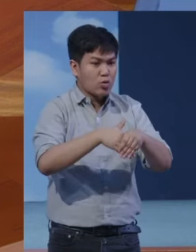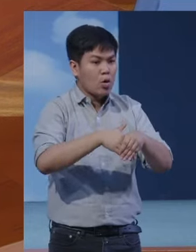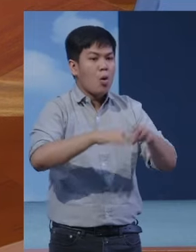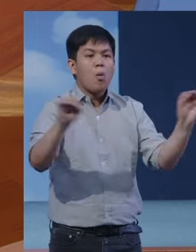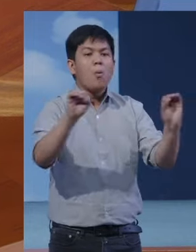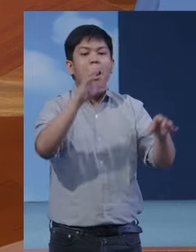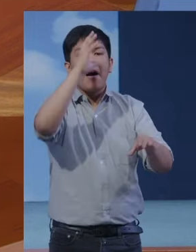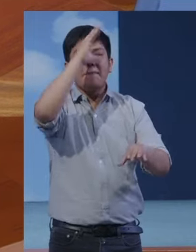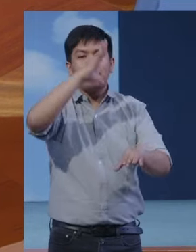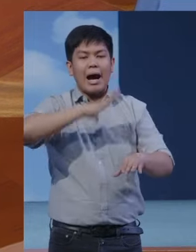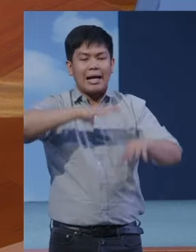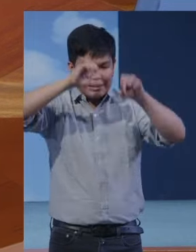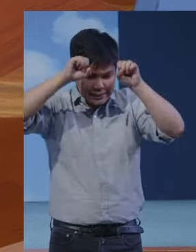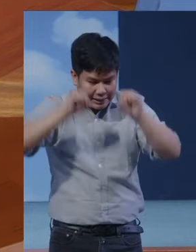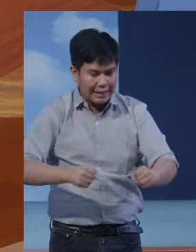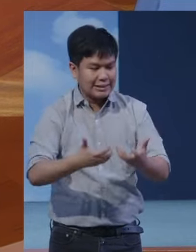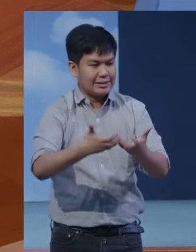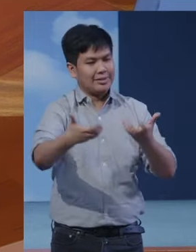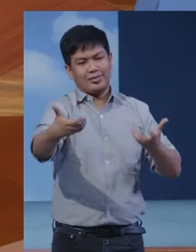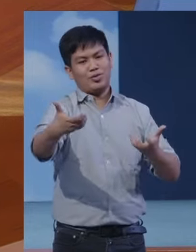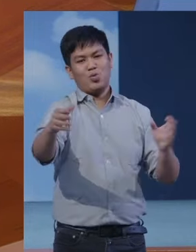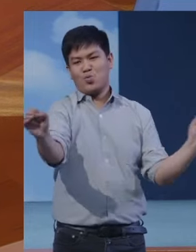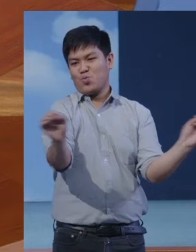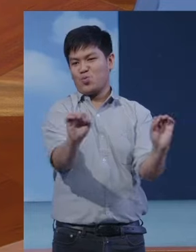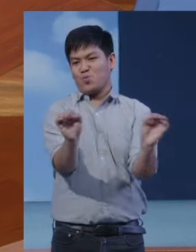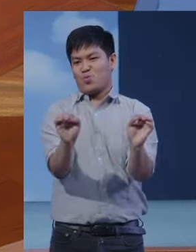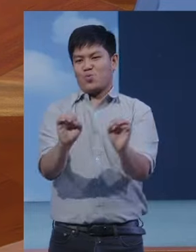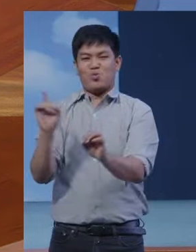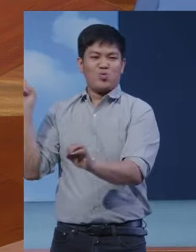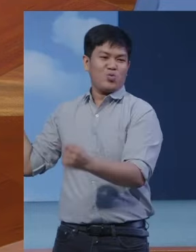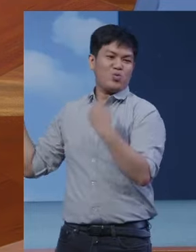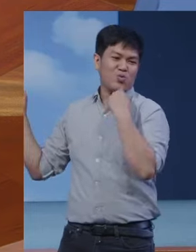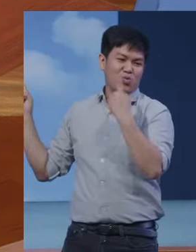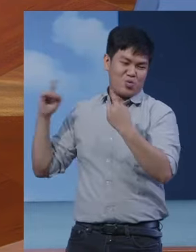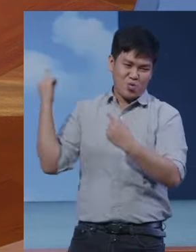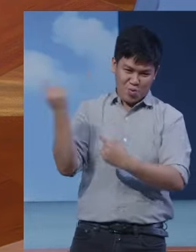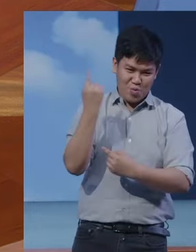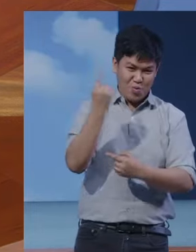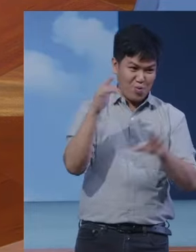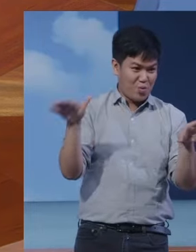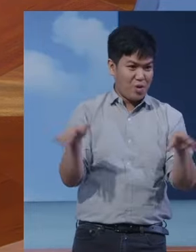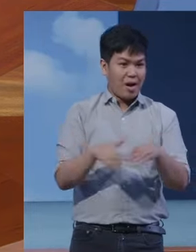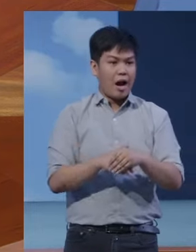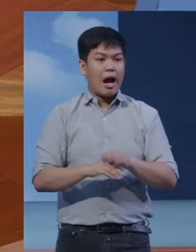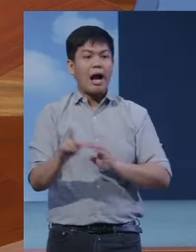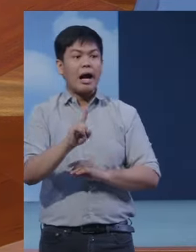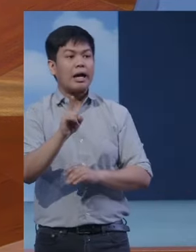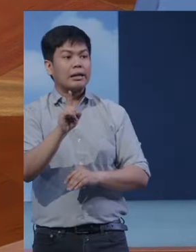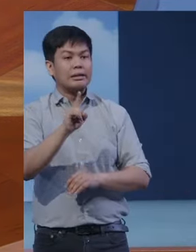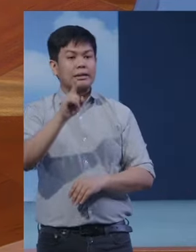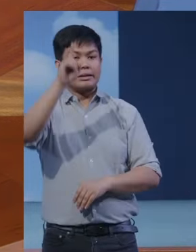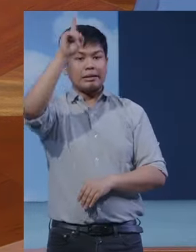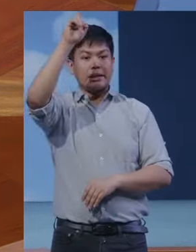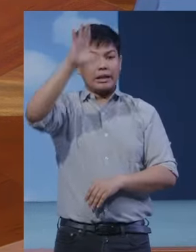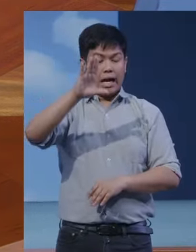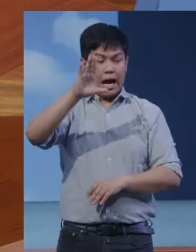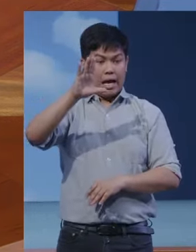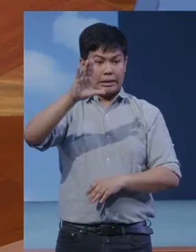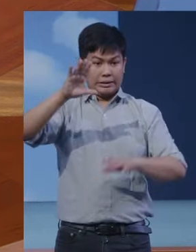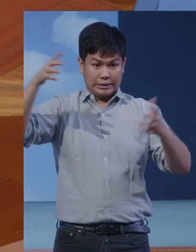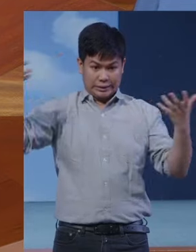separate Yan po ang sinasabi ko sa lahat ng kasal na aking ginagawa What therefore man has God has joined